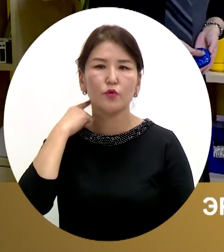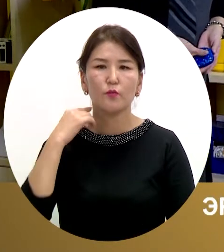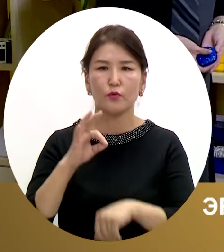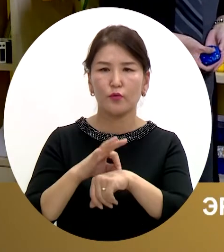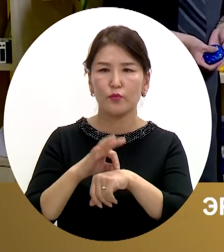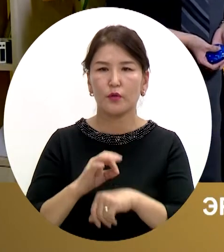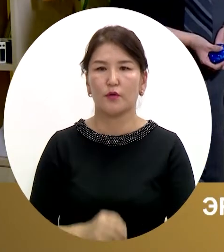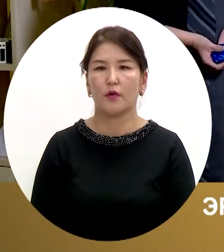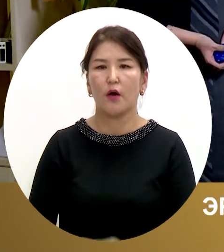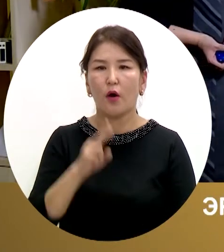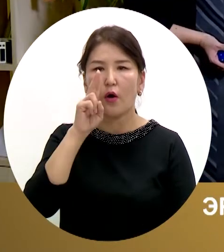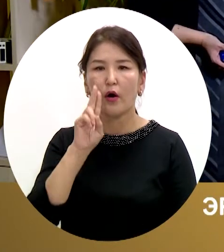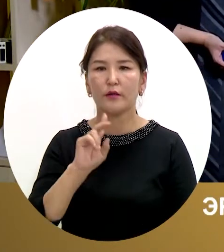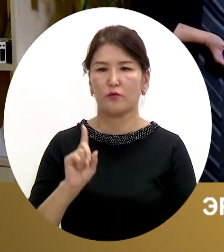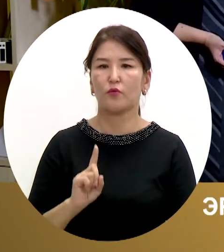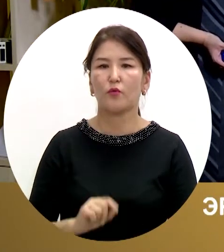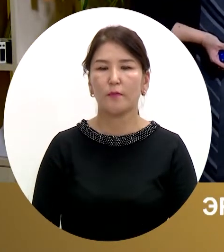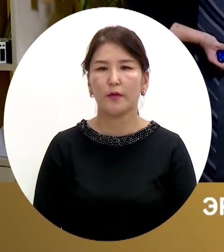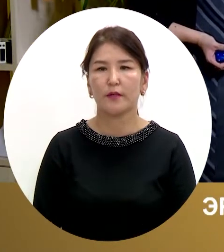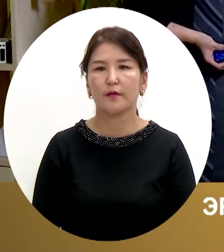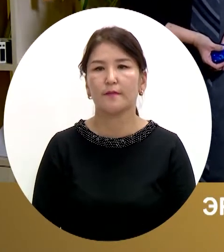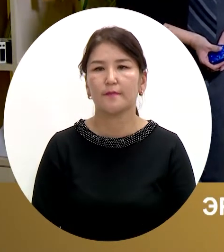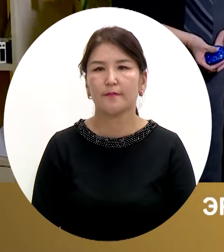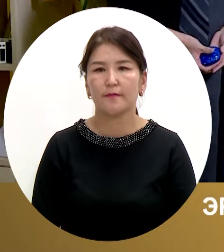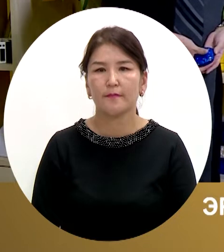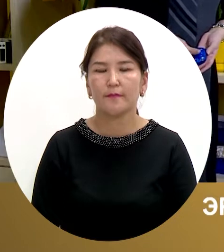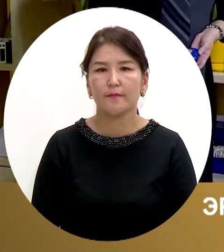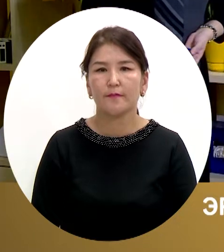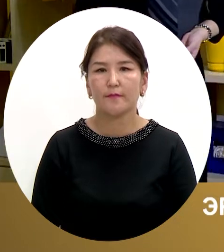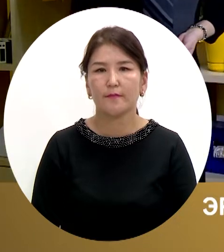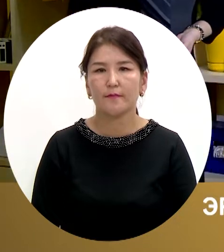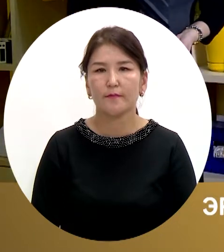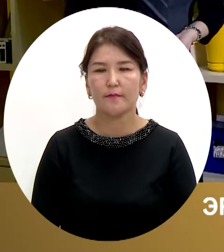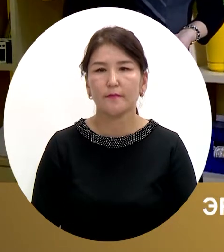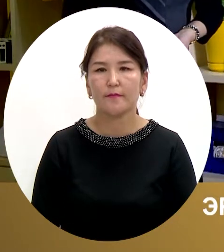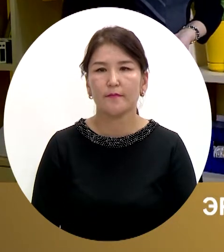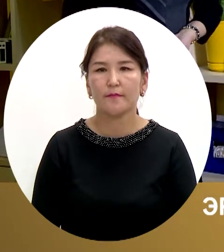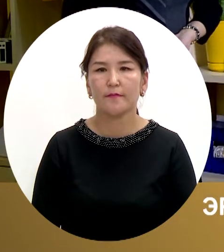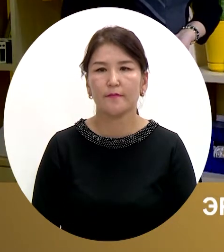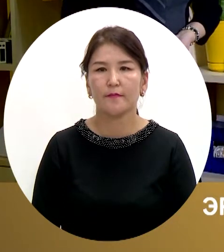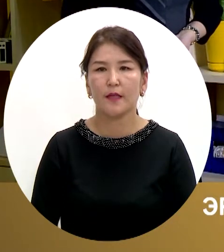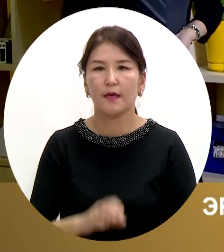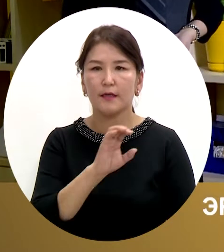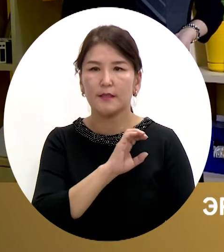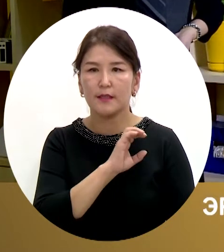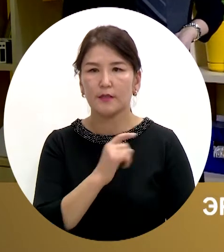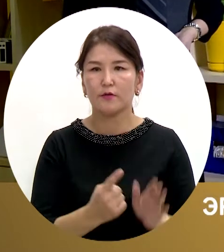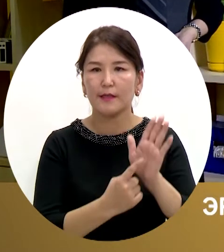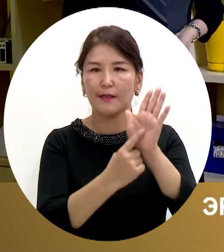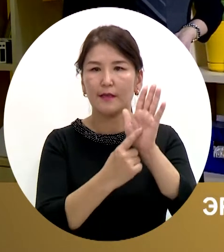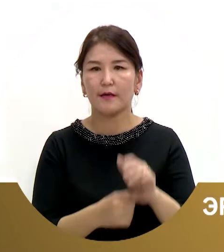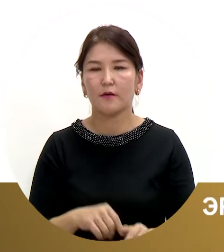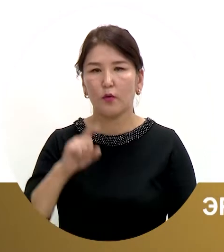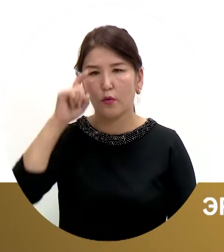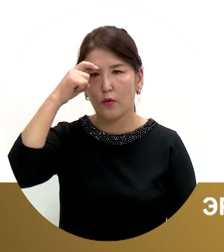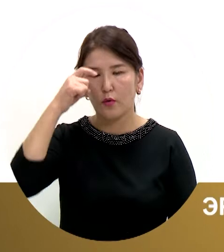хөшөх, хоолны дуршил өөрчлөгдөх, булчин хөшөх зэрэг нь одоо бие махбодд илэрч байгаа шинж тэмдгүүд бол сэтгэл зүйд илрэх шинж